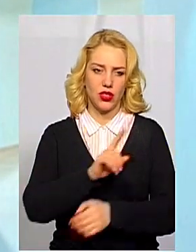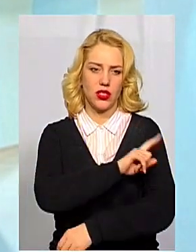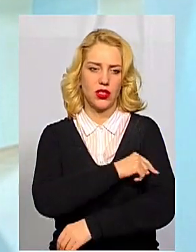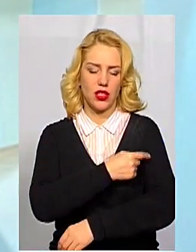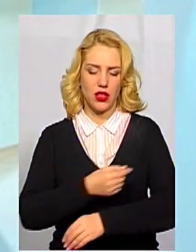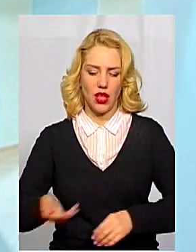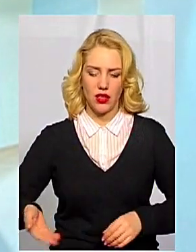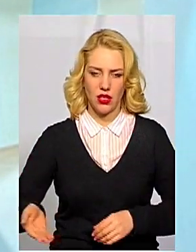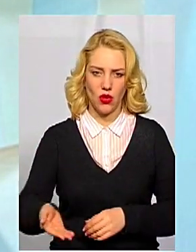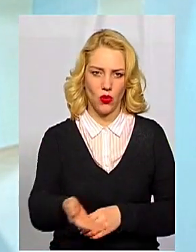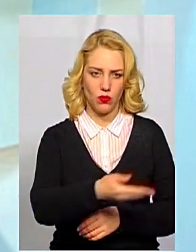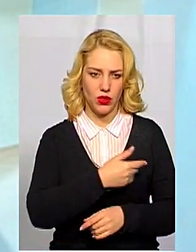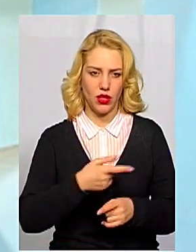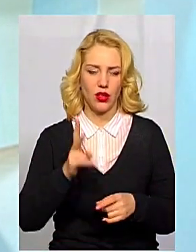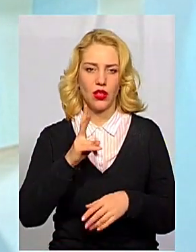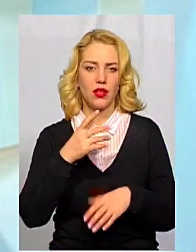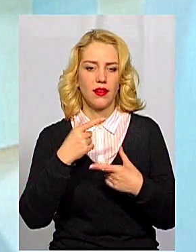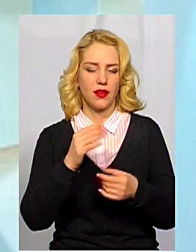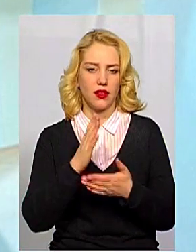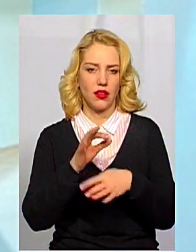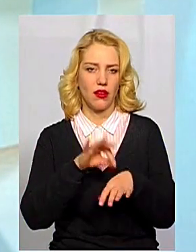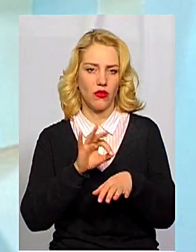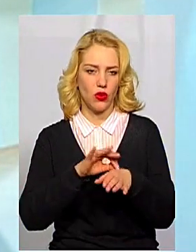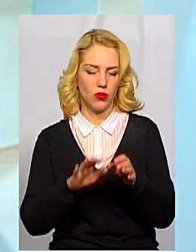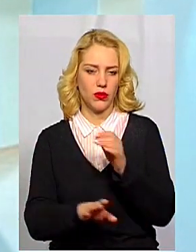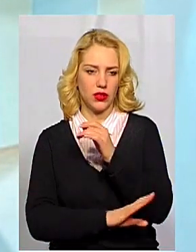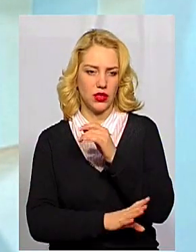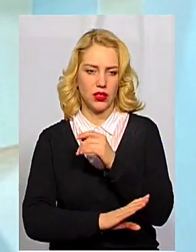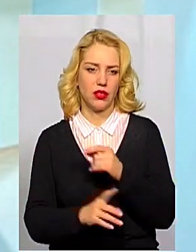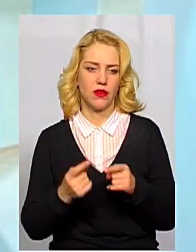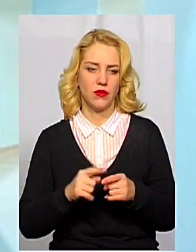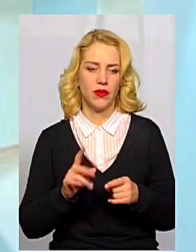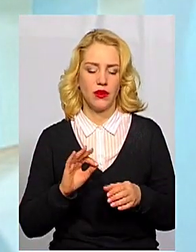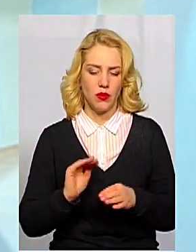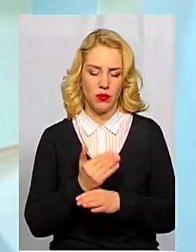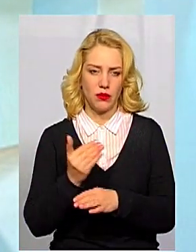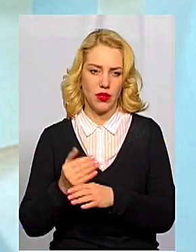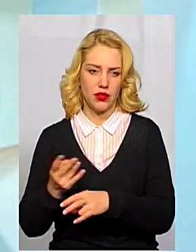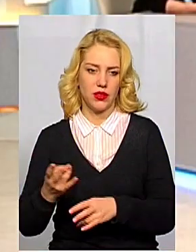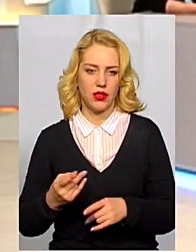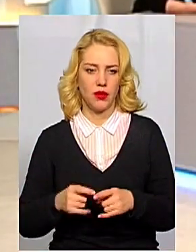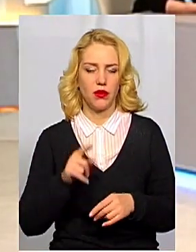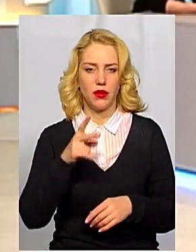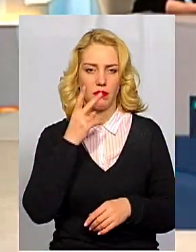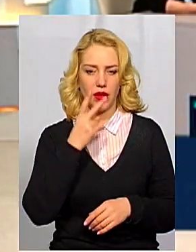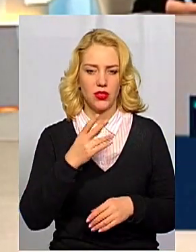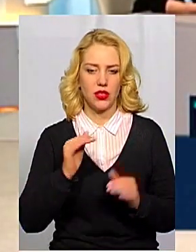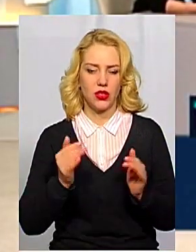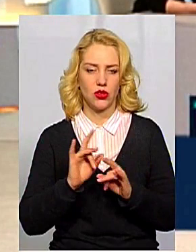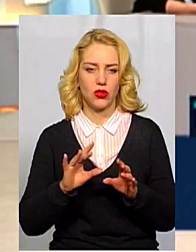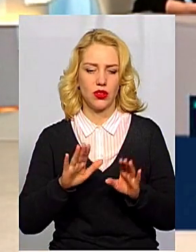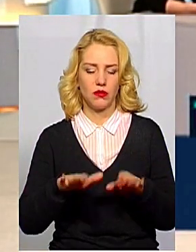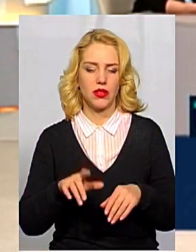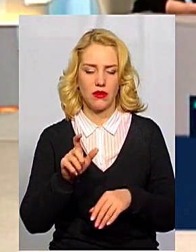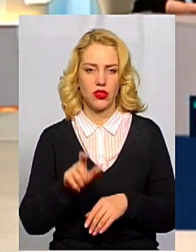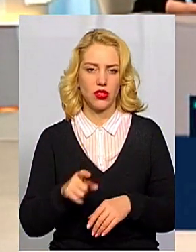санітарні рубки за станом, якщо там якісь є хвороби, так само треба цю пошкоджену деревину вибирати. До речі, от ми бачили в сюжеті, місцева жителька